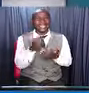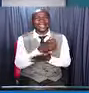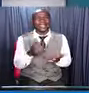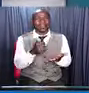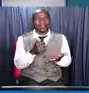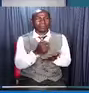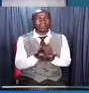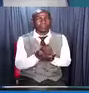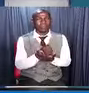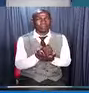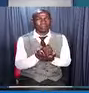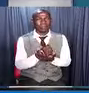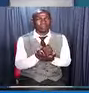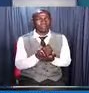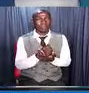Amen. Amen.